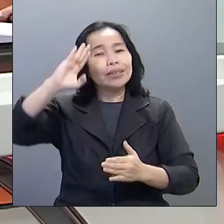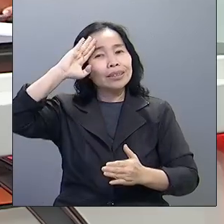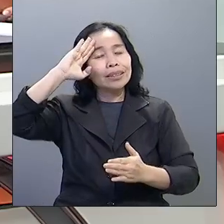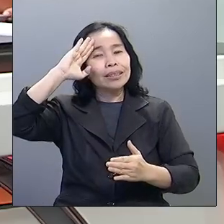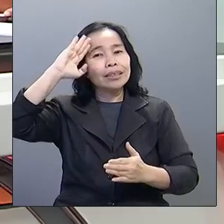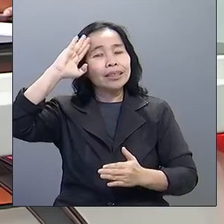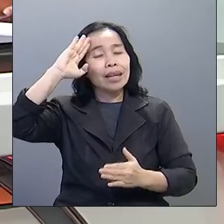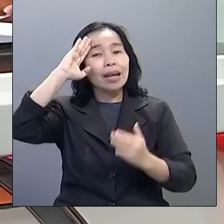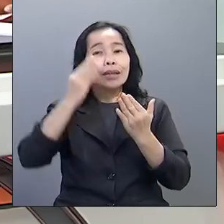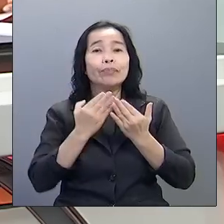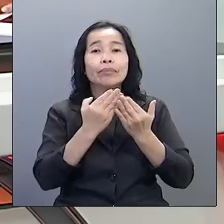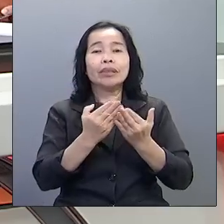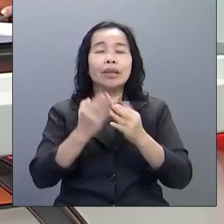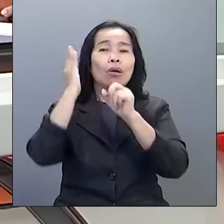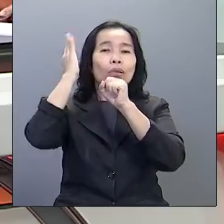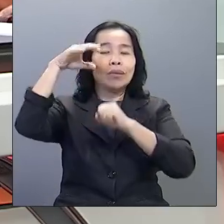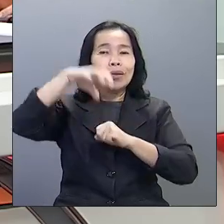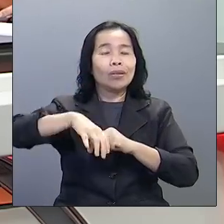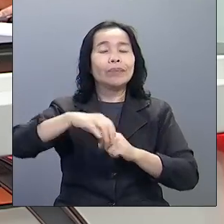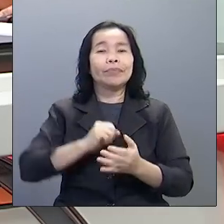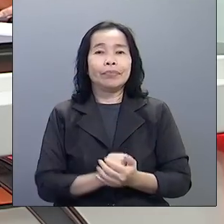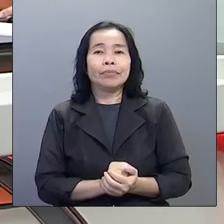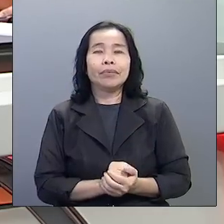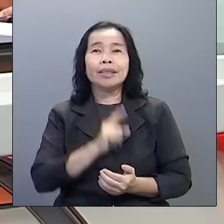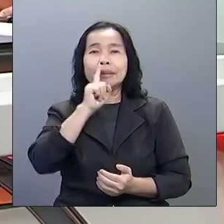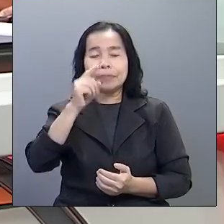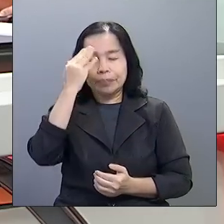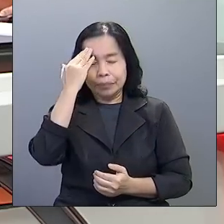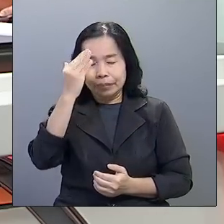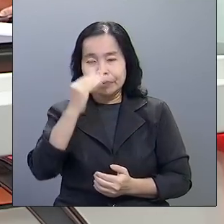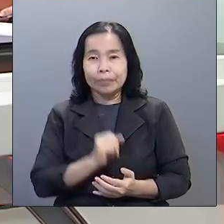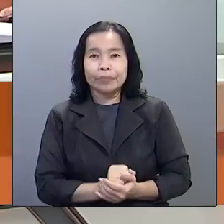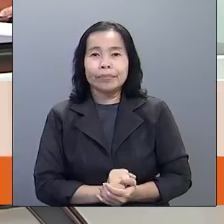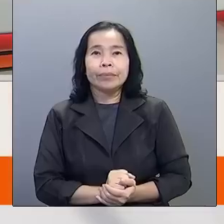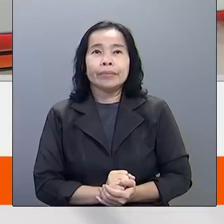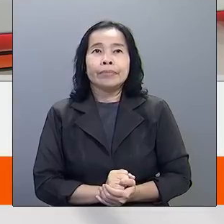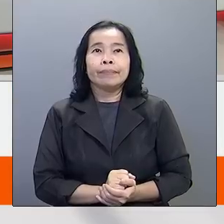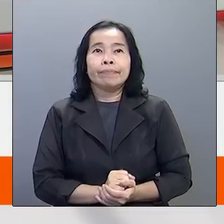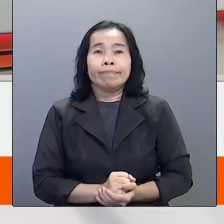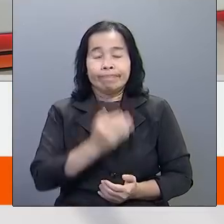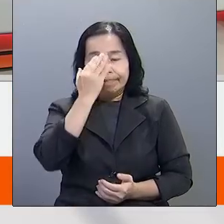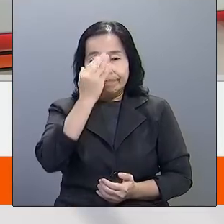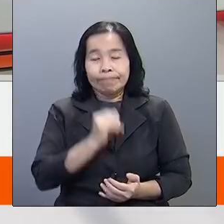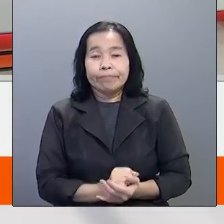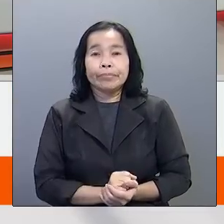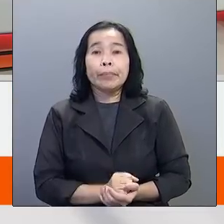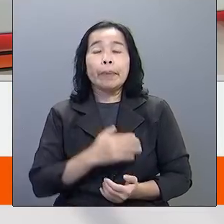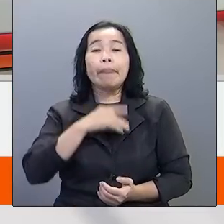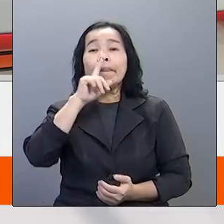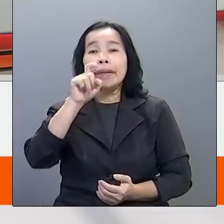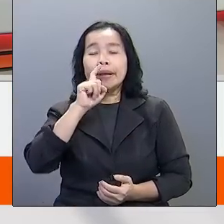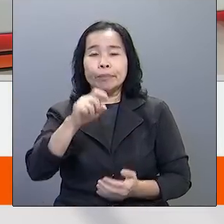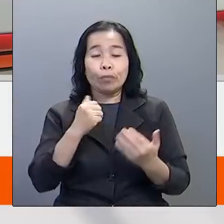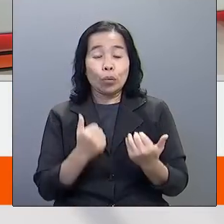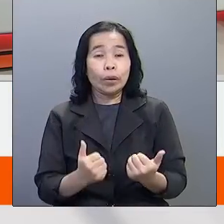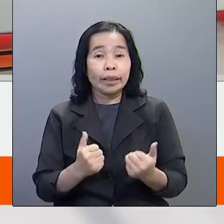พลินโฆษกกองทัพเรือค่ะสวัสดีค่ะท่านโฆษกคะ สวัสดีค่ะ ครับสวัสดีครับ ค่ะท่านโฆษกคะในวัน